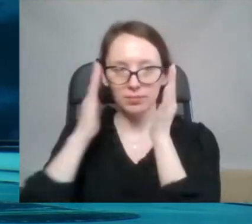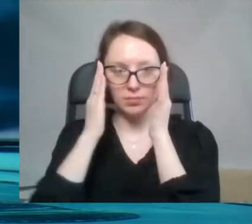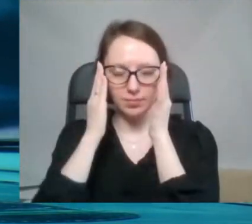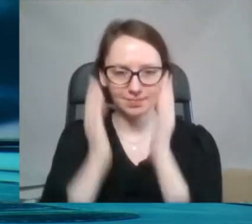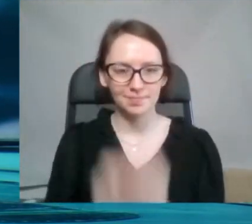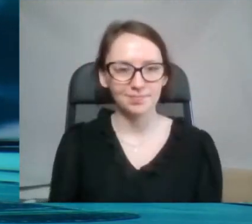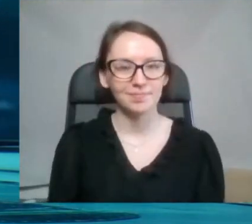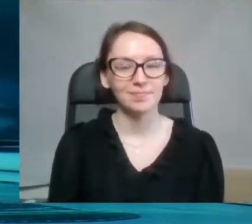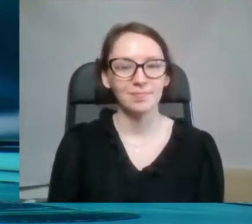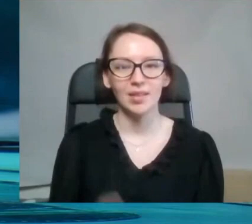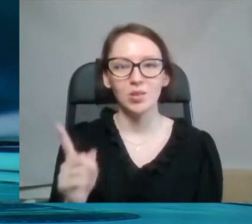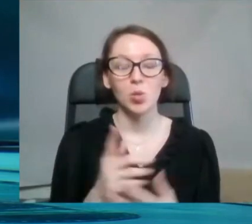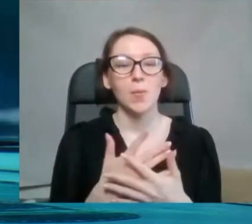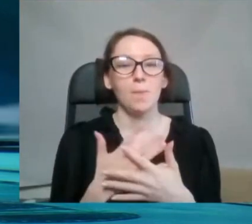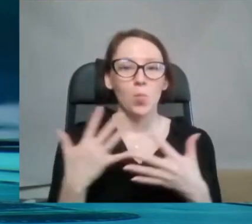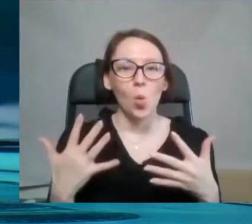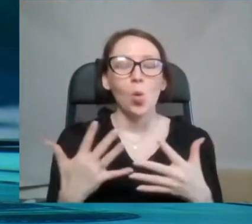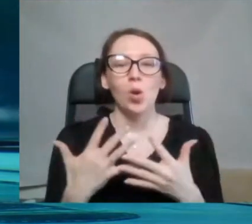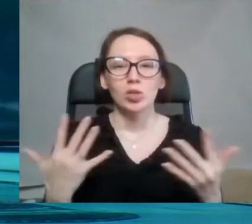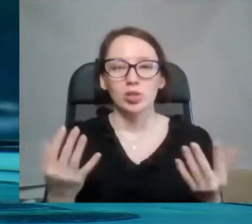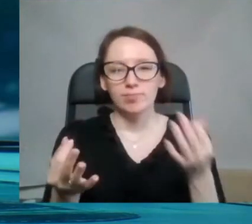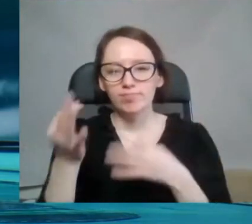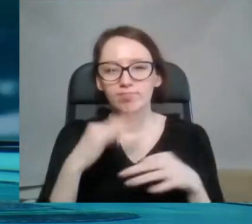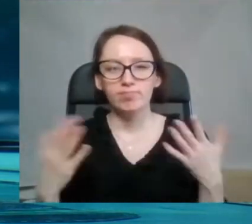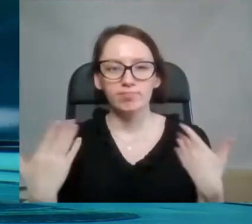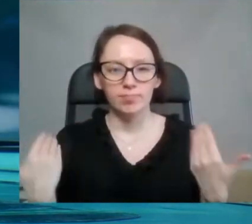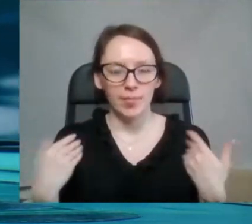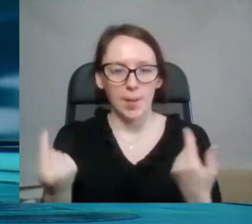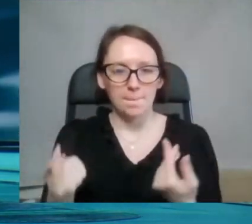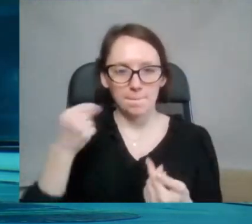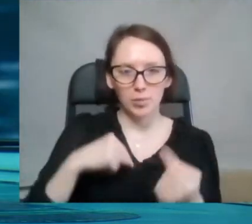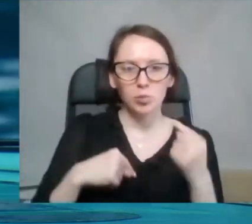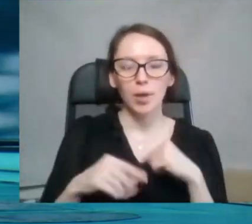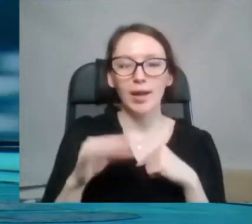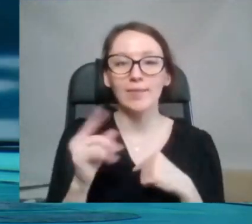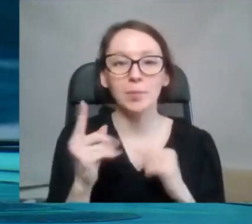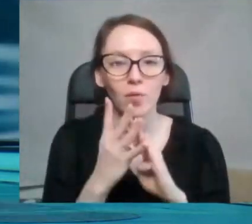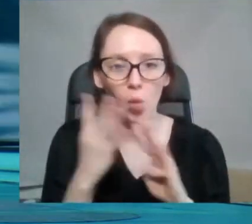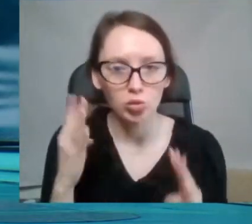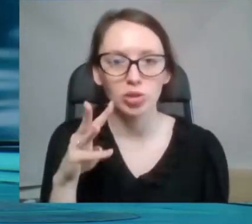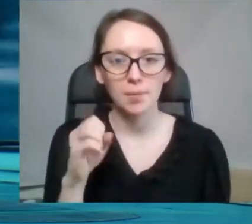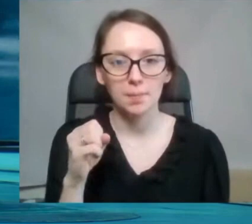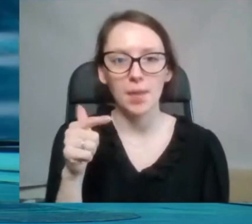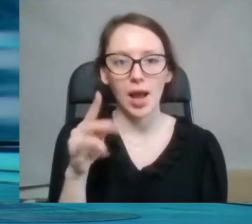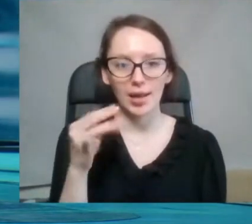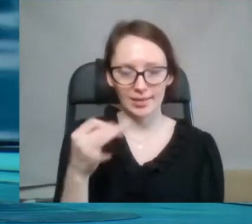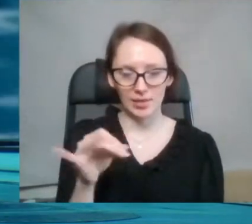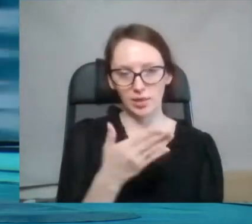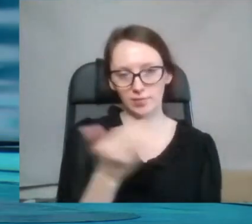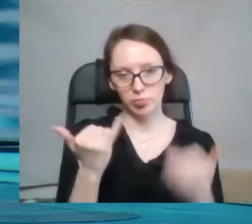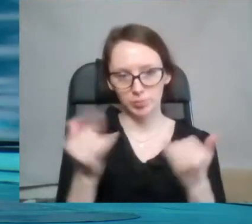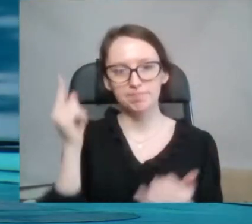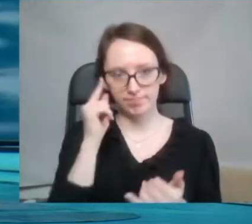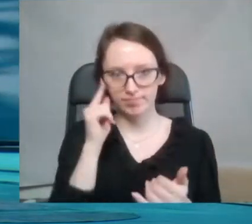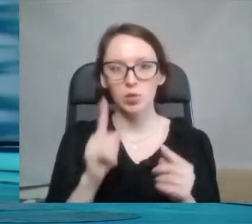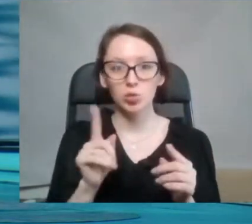чтобы больше микро-макроэлементов к вам поступали. И в первую очередь магний. Вы сейчас реально понимаете, что все родители